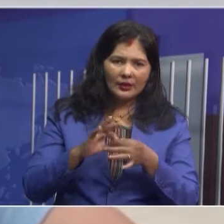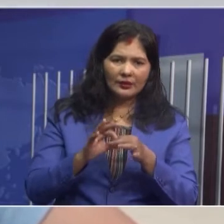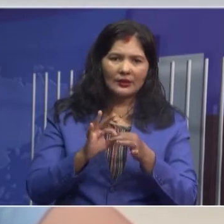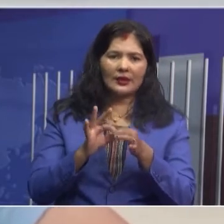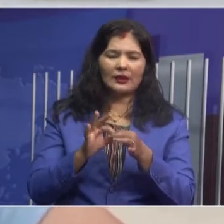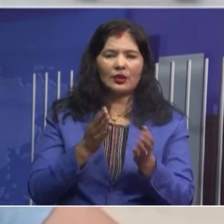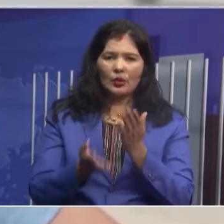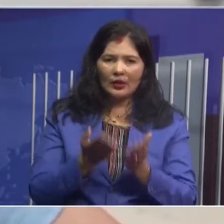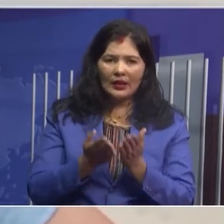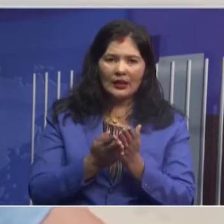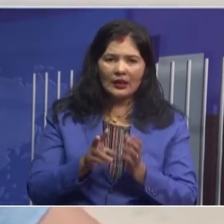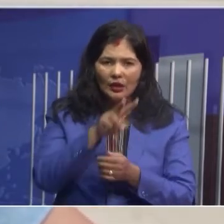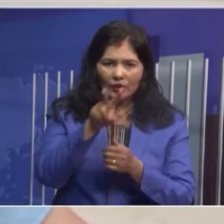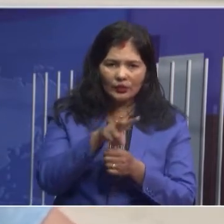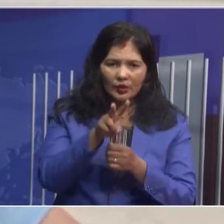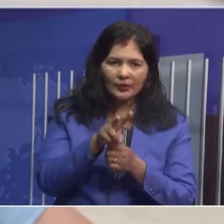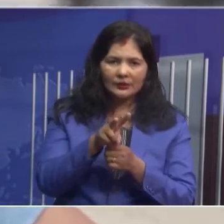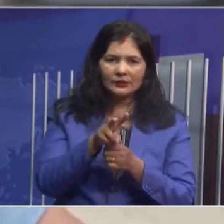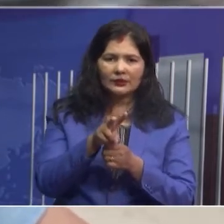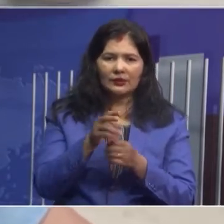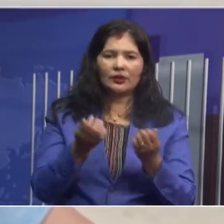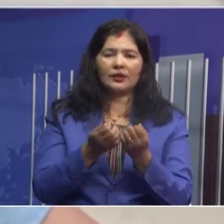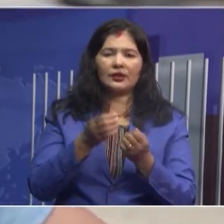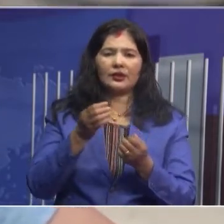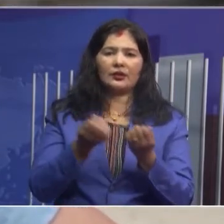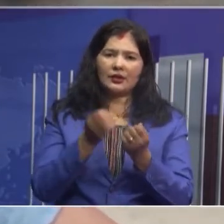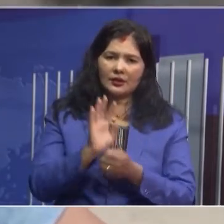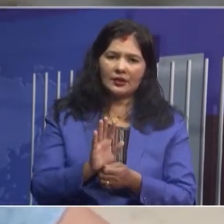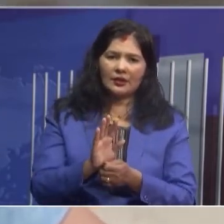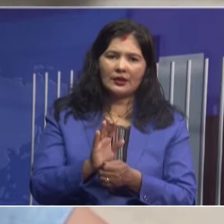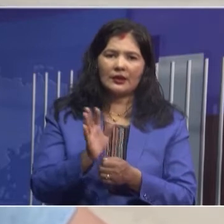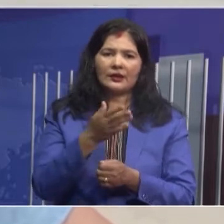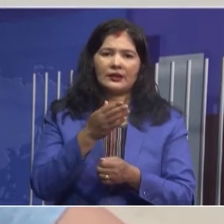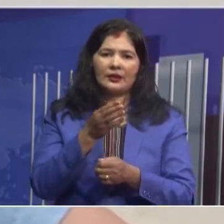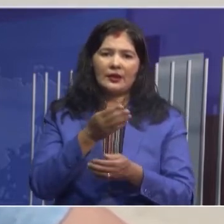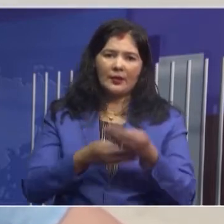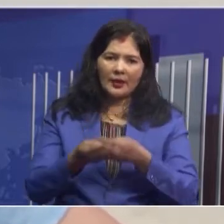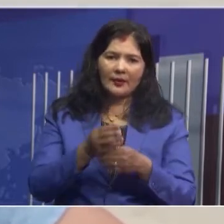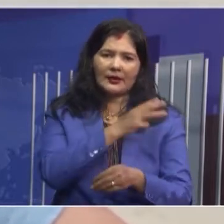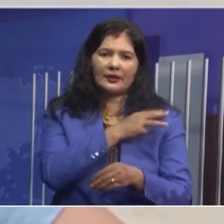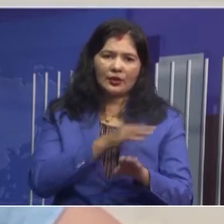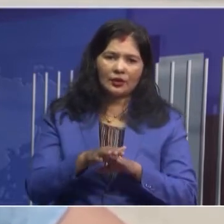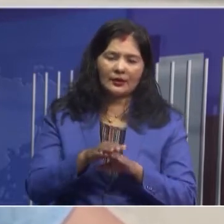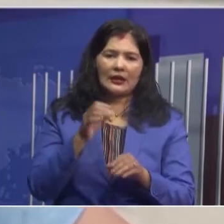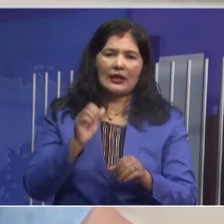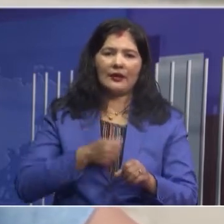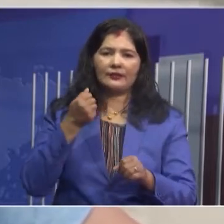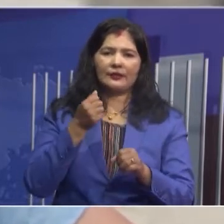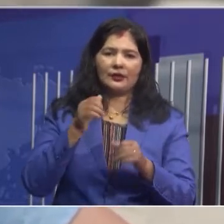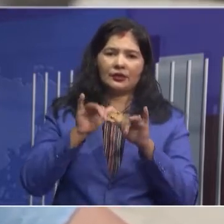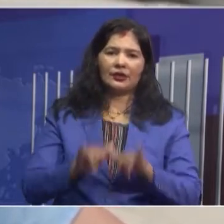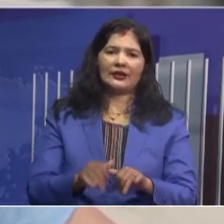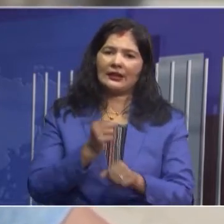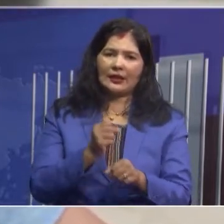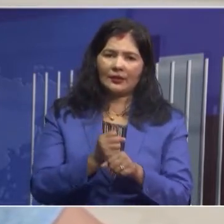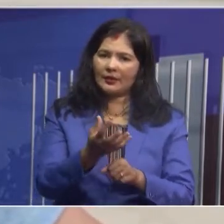किसिमले गर्दाखेरि अनुगमन गर्ने गरिन्छ त्यसले गर्दाखेरि एकतिर व्यापारीहरू पनि आफ्नो तरिकाले काम गर्न पाइरहेको छैन